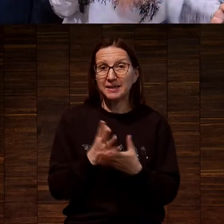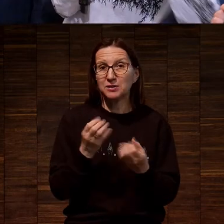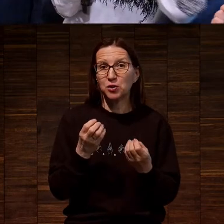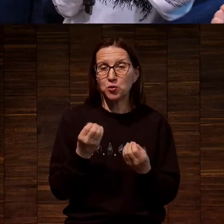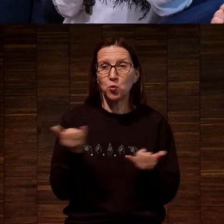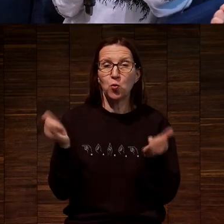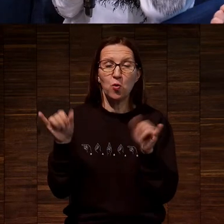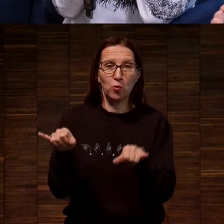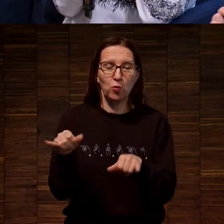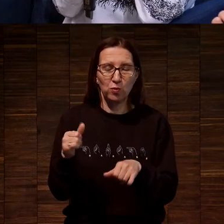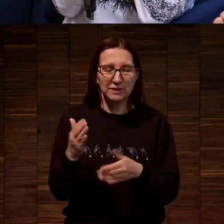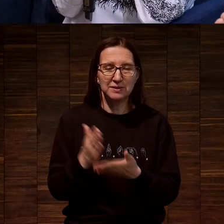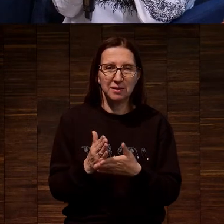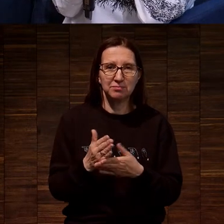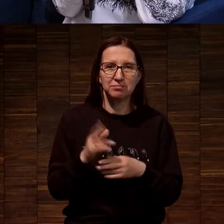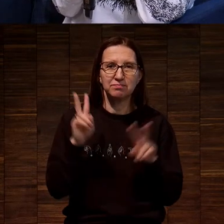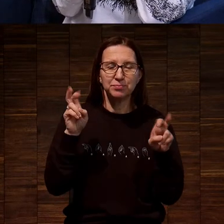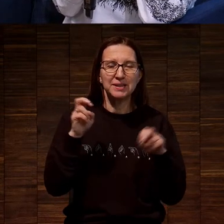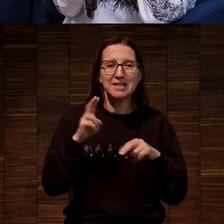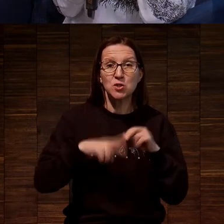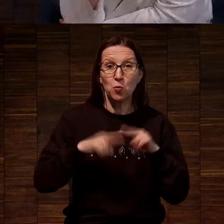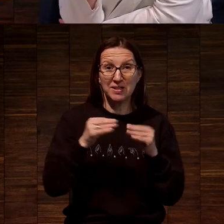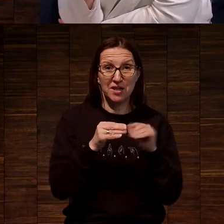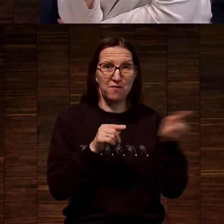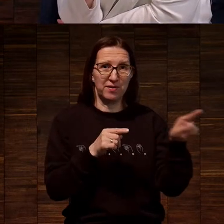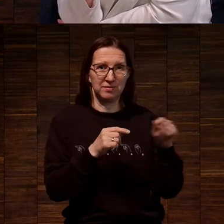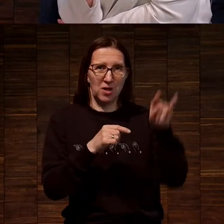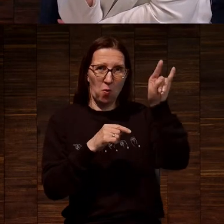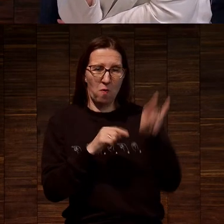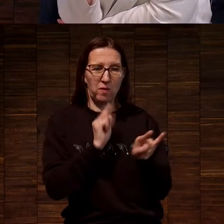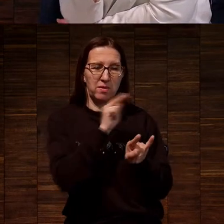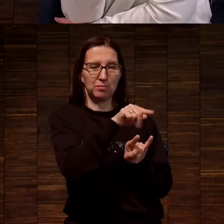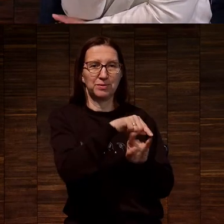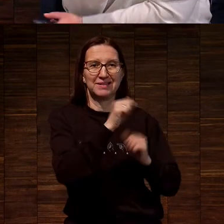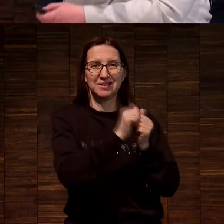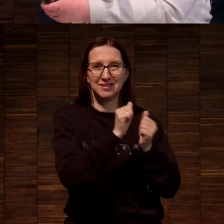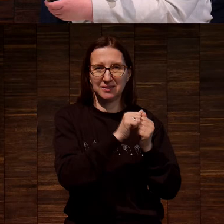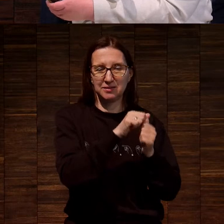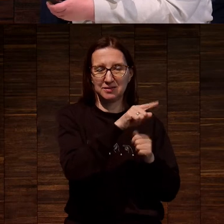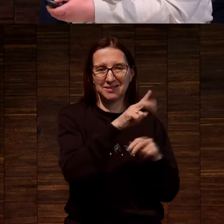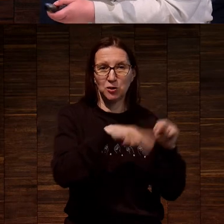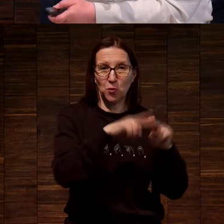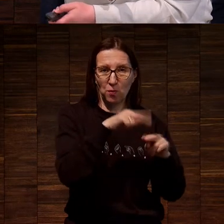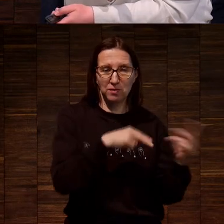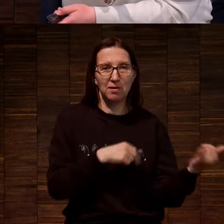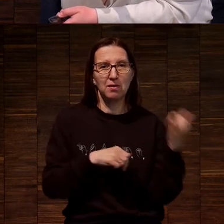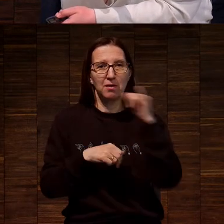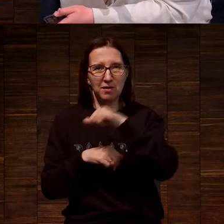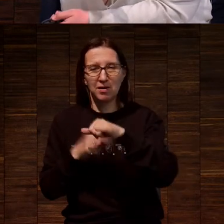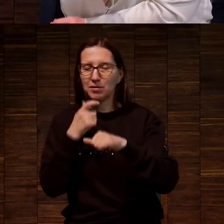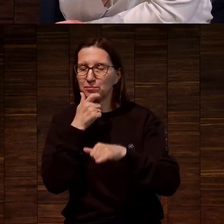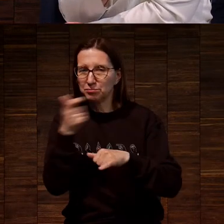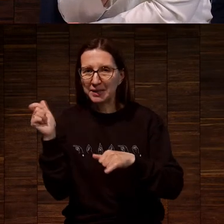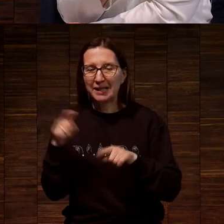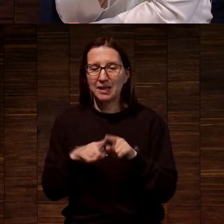еще гость-строитель вот с этой самой стройки и соседка с другого